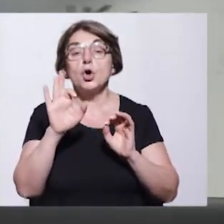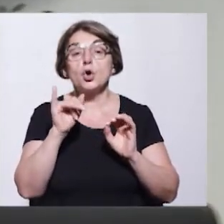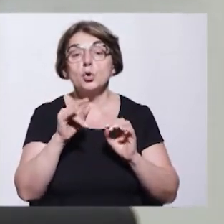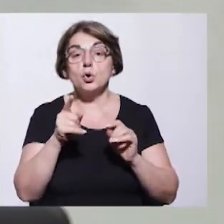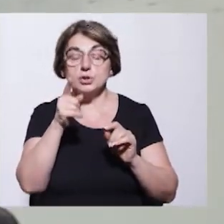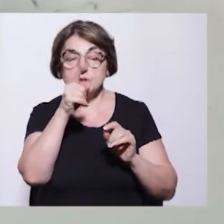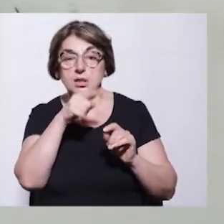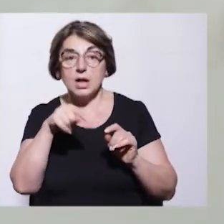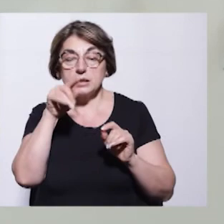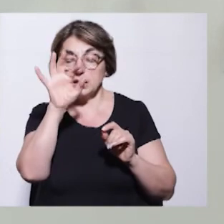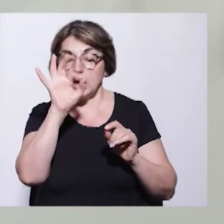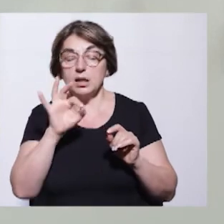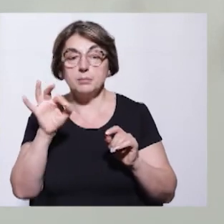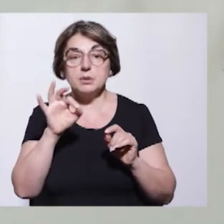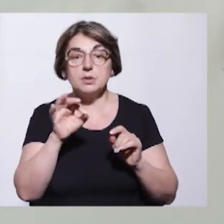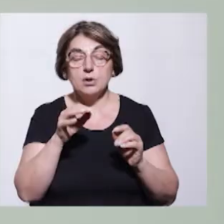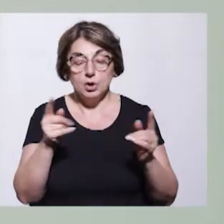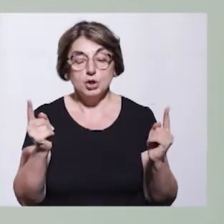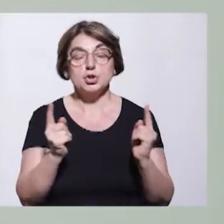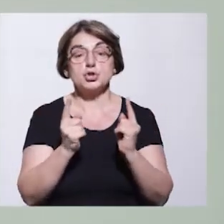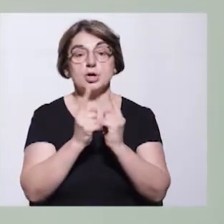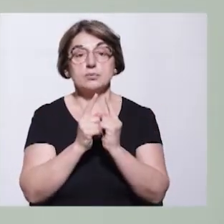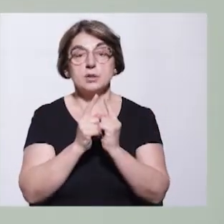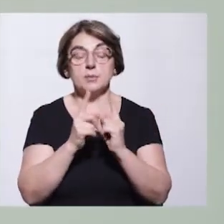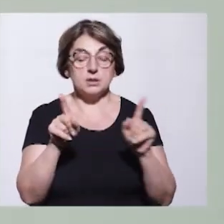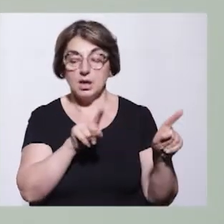კერძოდ, როდესაც ქლორის რადიკალები